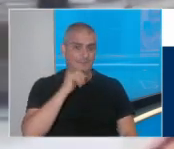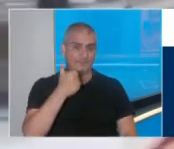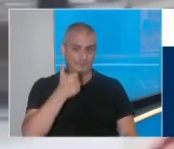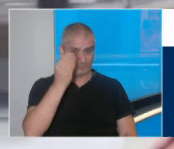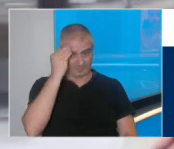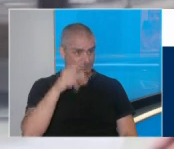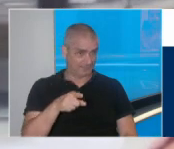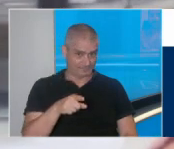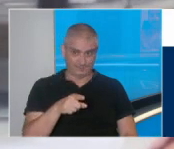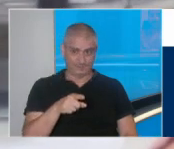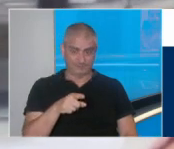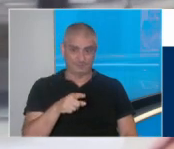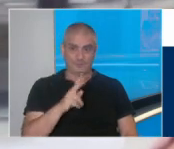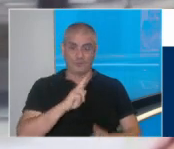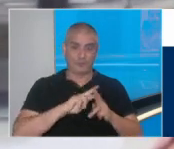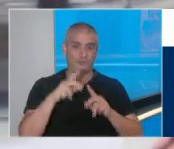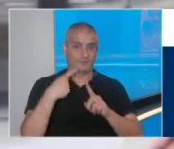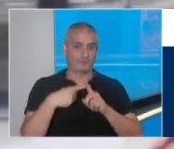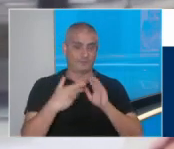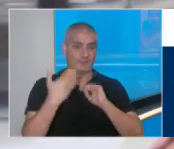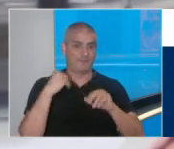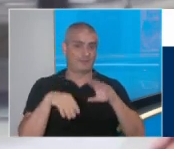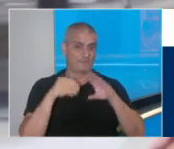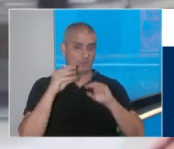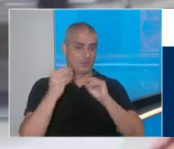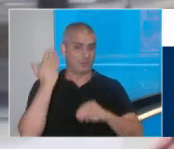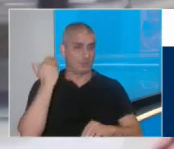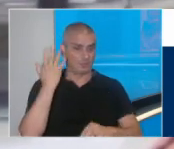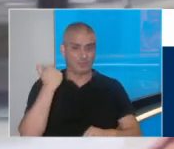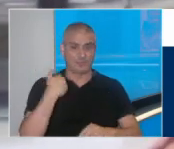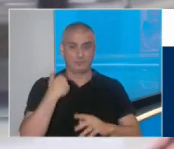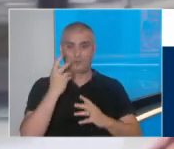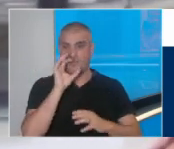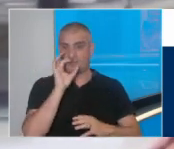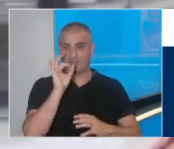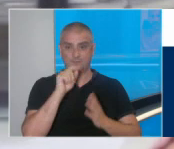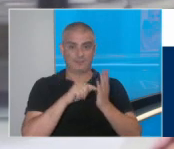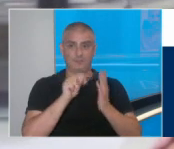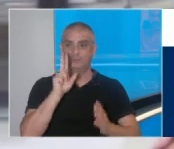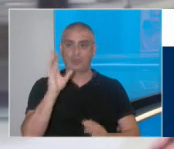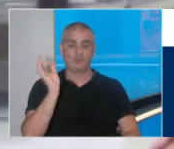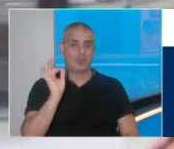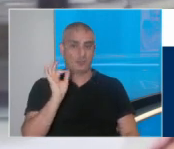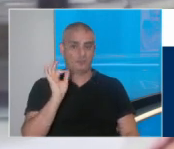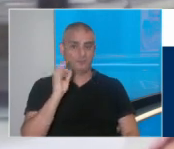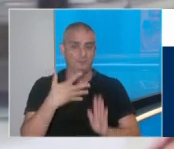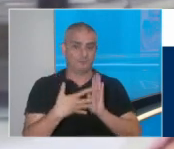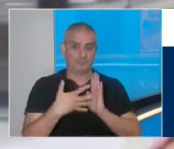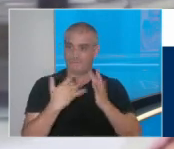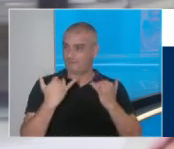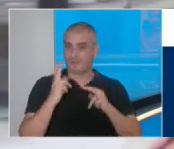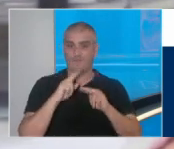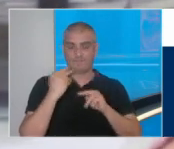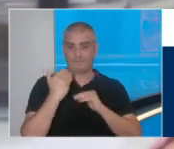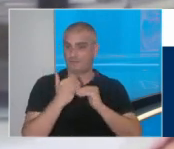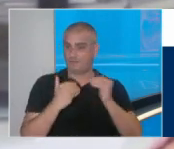רק נזכיר שחודשיים וחצי לפני הבחירות הקודמות היינו 0.3% בסקרים,